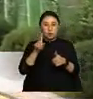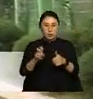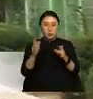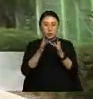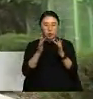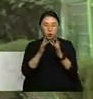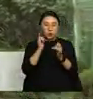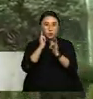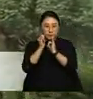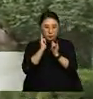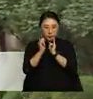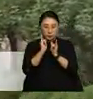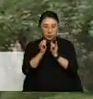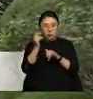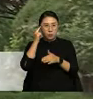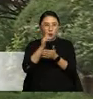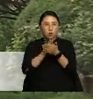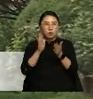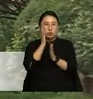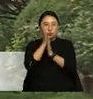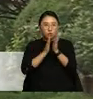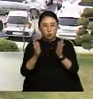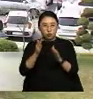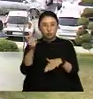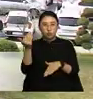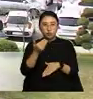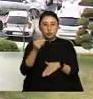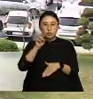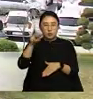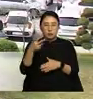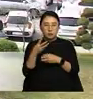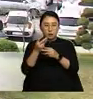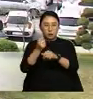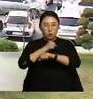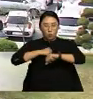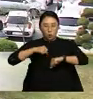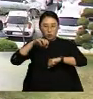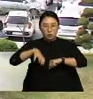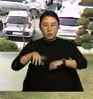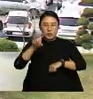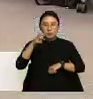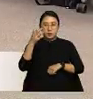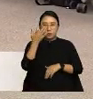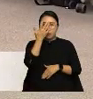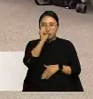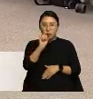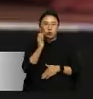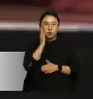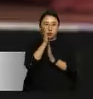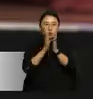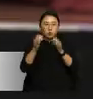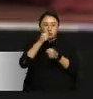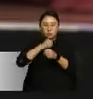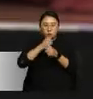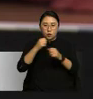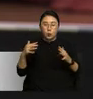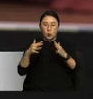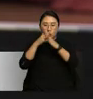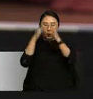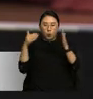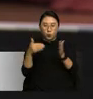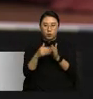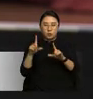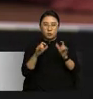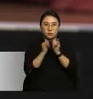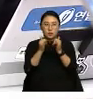온라인 기자 브리핑에서 평화의 숲 9천 2백여 제곱미터 광장을 13억원을 들여 숲 조성 공사를 마무리하고